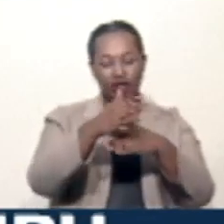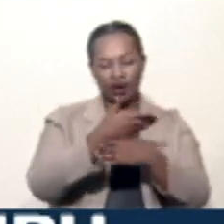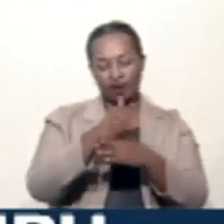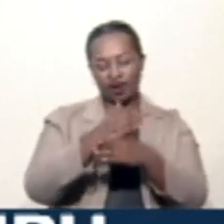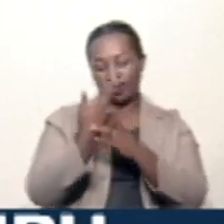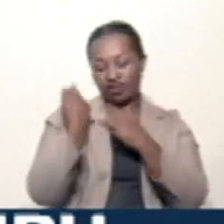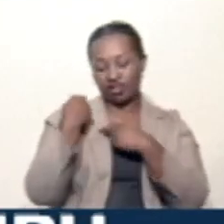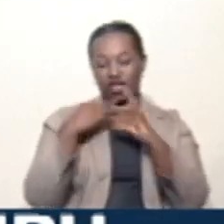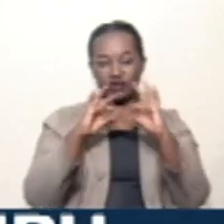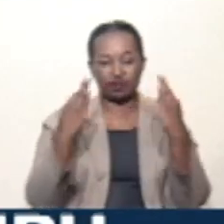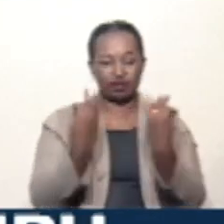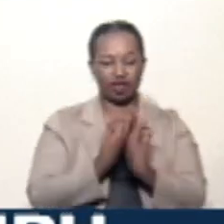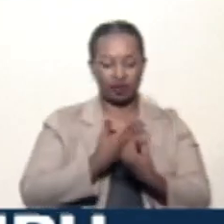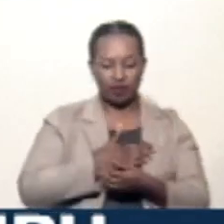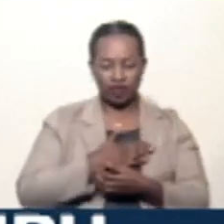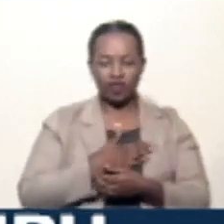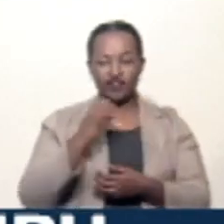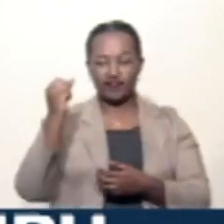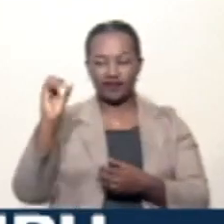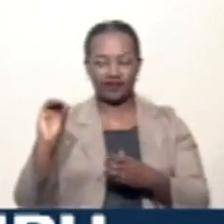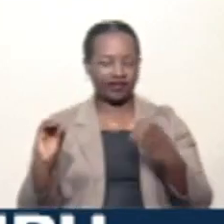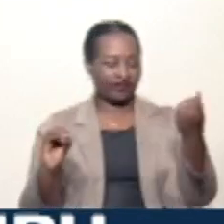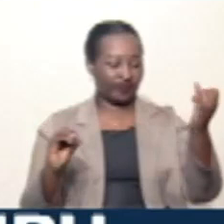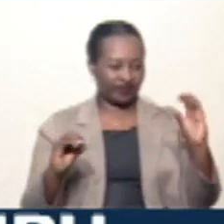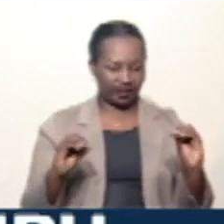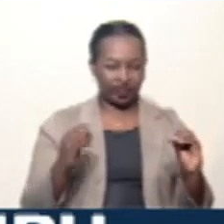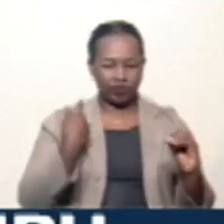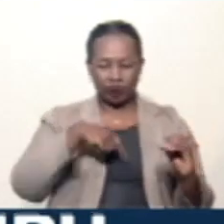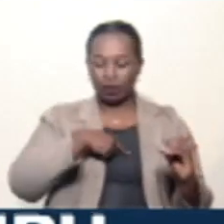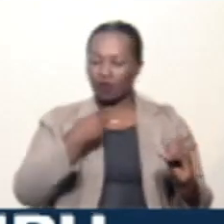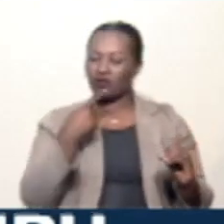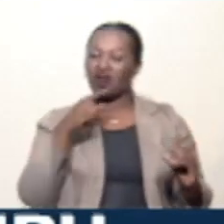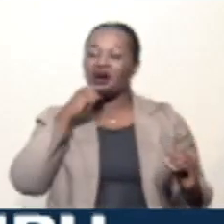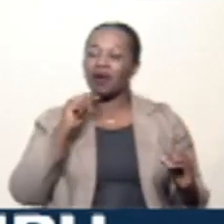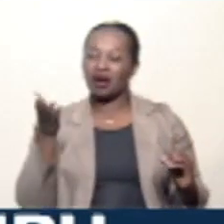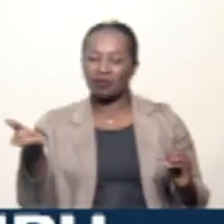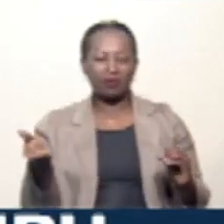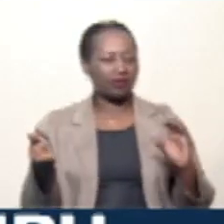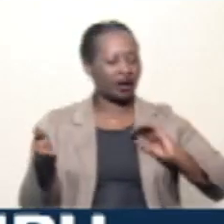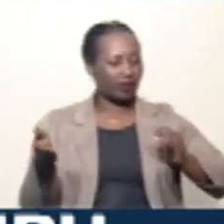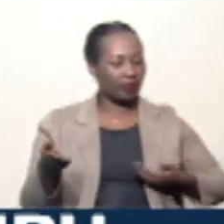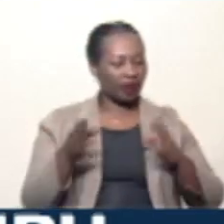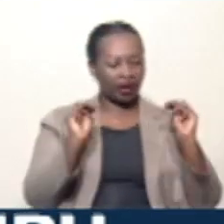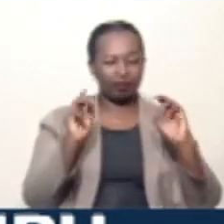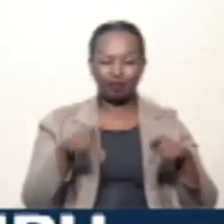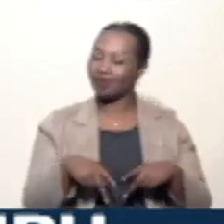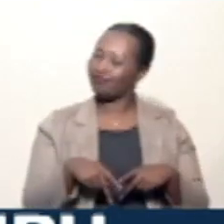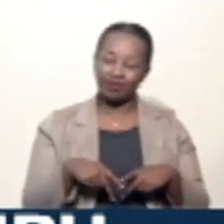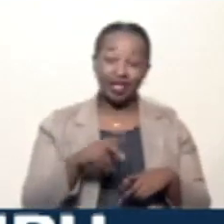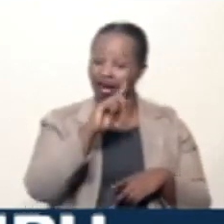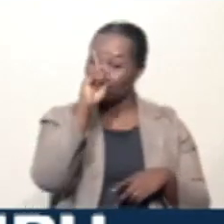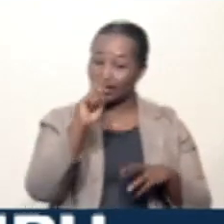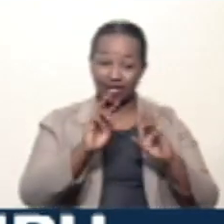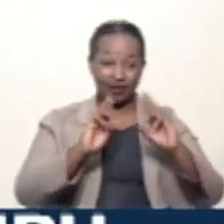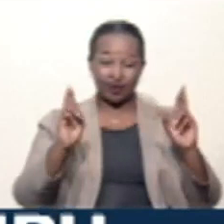z'imiryango yacu 50/50, tutitaye ko turi abagabo cyangwa abagore b'abadepite. Ese mwiteguye